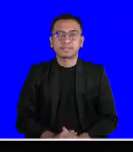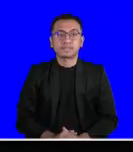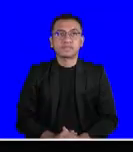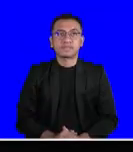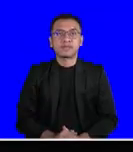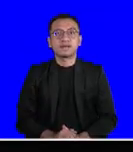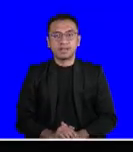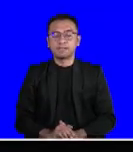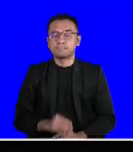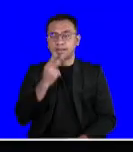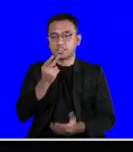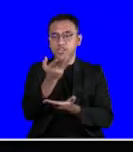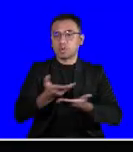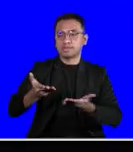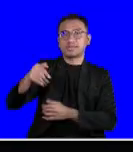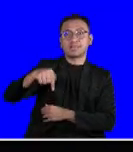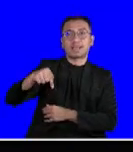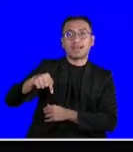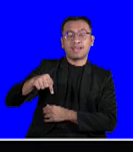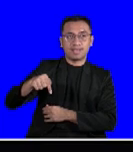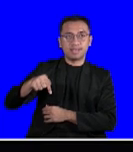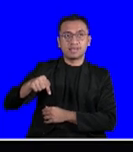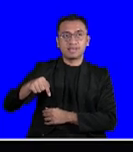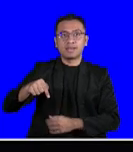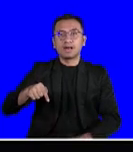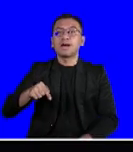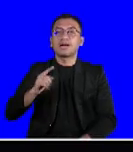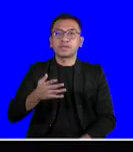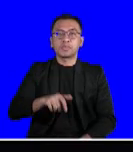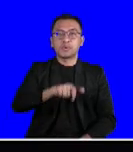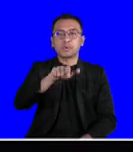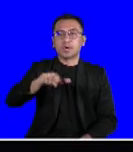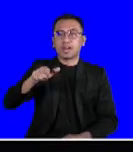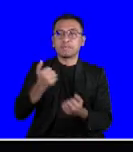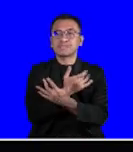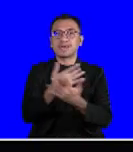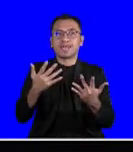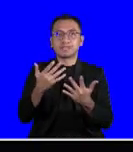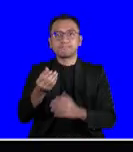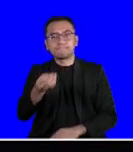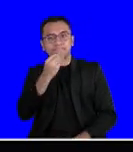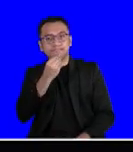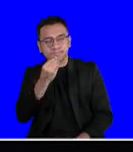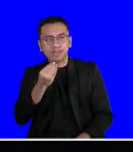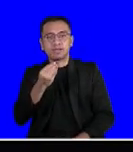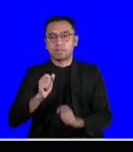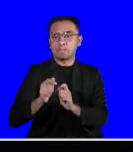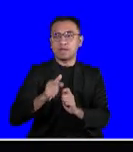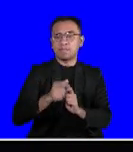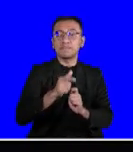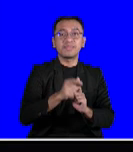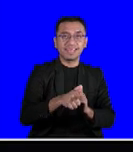Jika melihat situasi saat ini, ya, di mana kita melihat tingkat konsumsi masyarakat juga mulai setahap demi